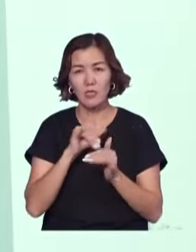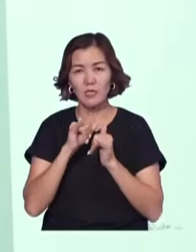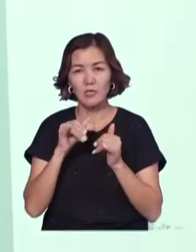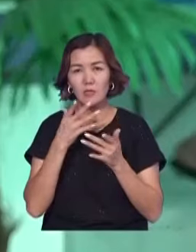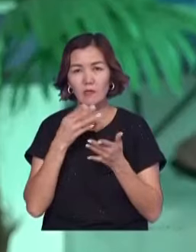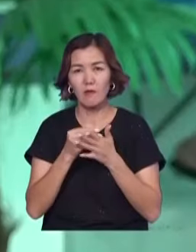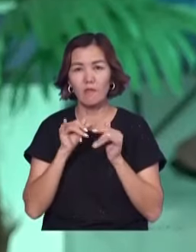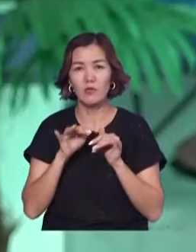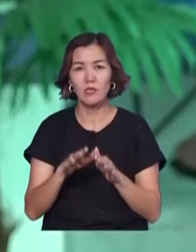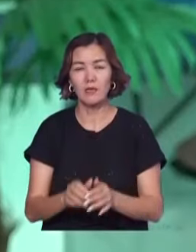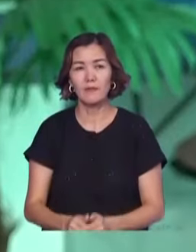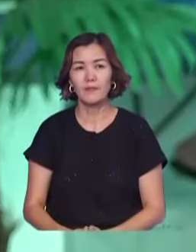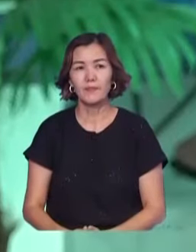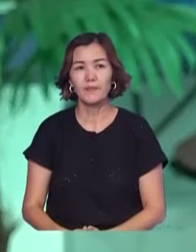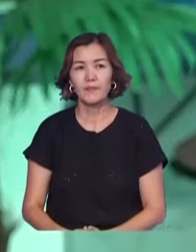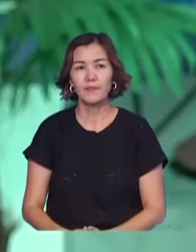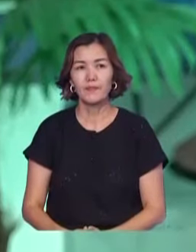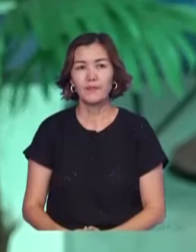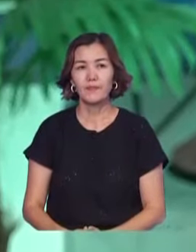дела.